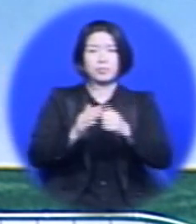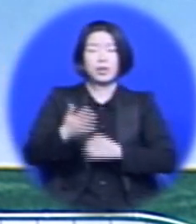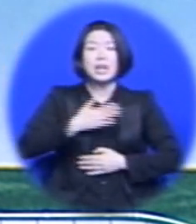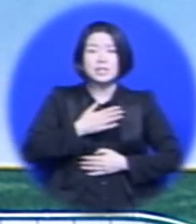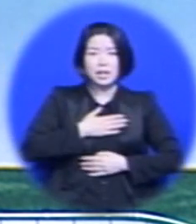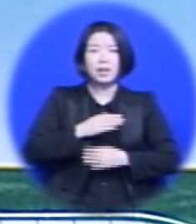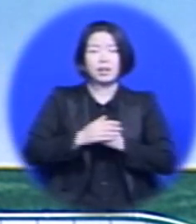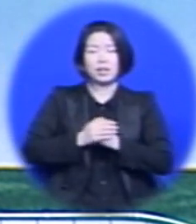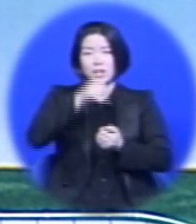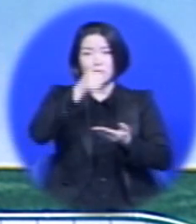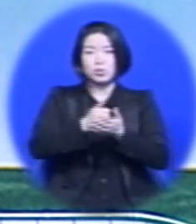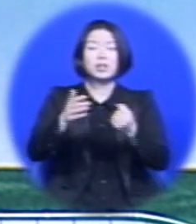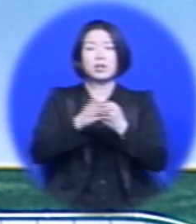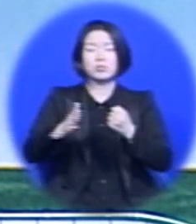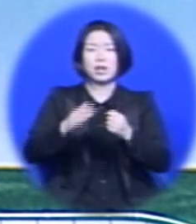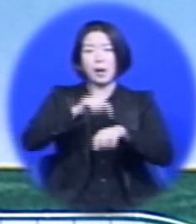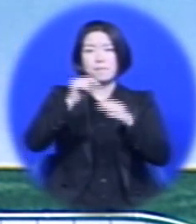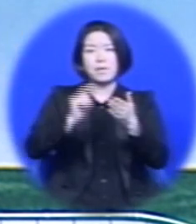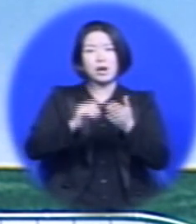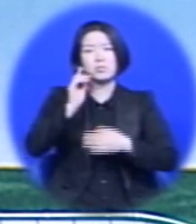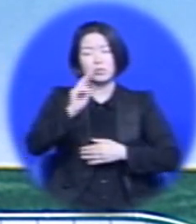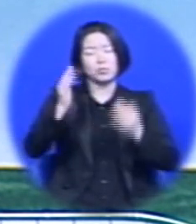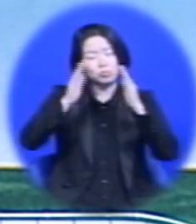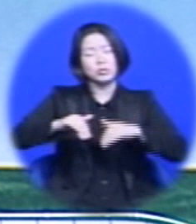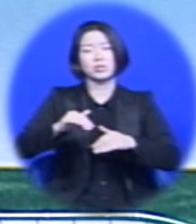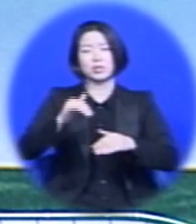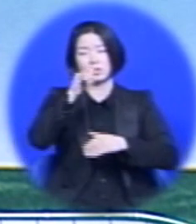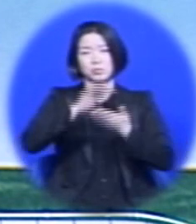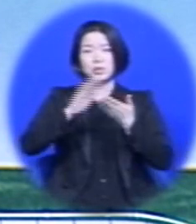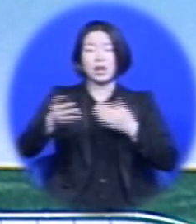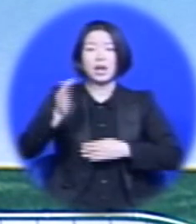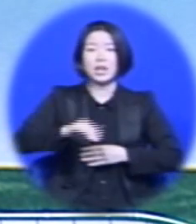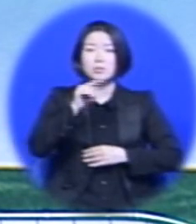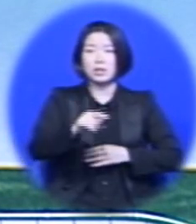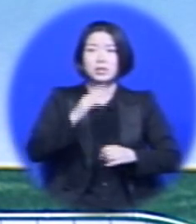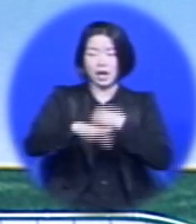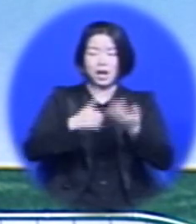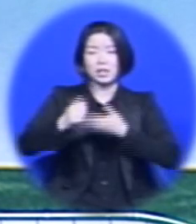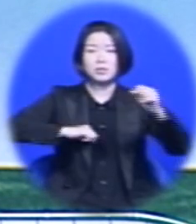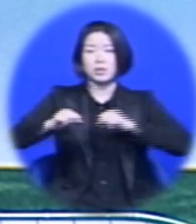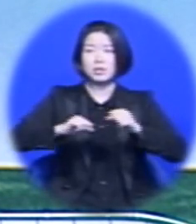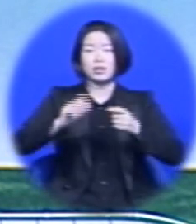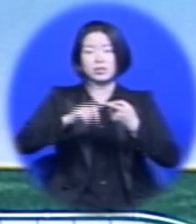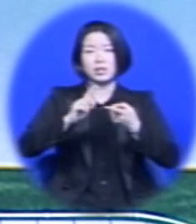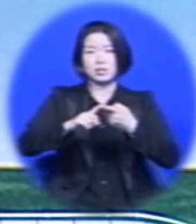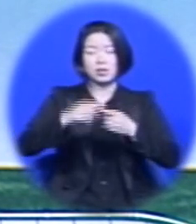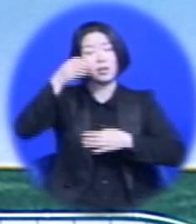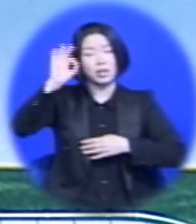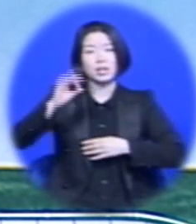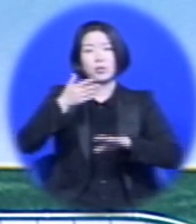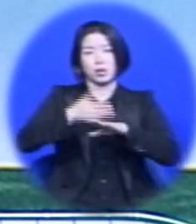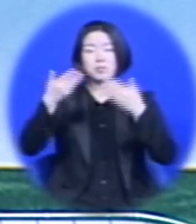제가 죄로 인해서 너무나 마음이 무너져 있습니다 그러나 이것이 하나님의 역사인 것을 깨닫고 감사드립니다 그러나